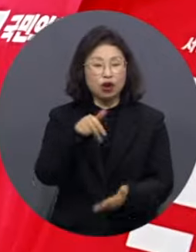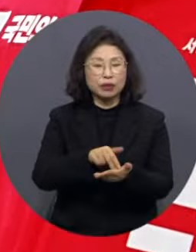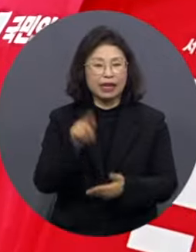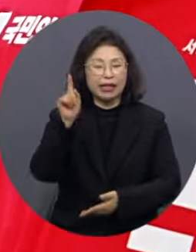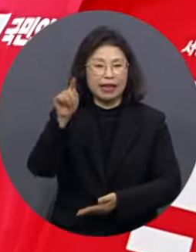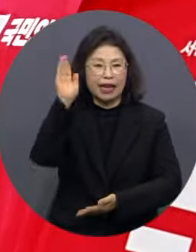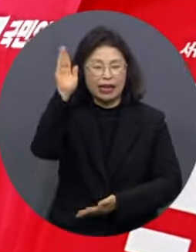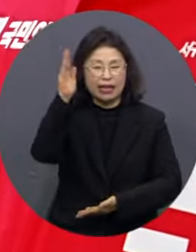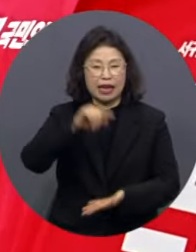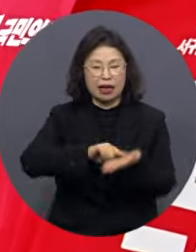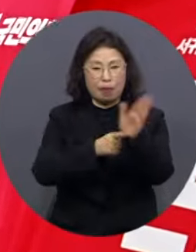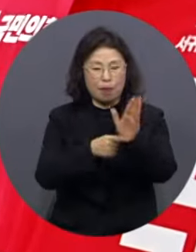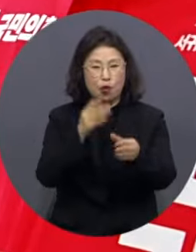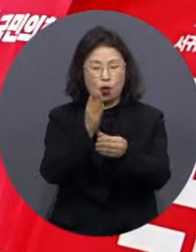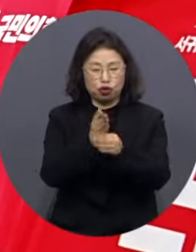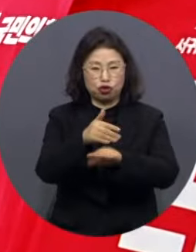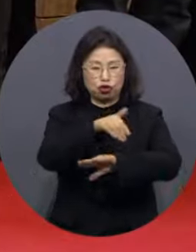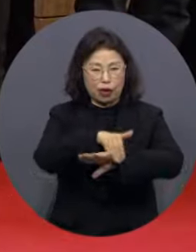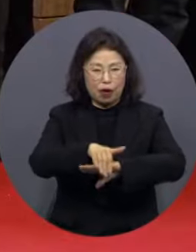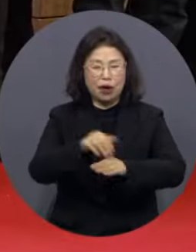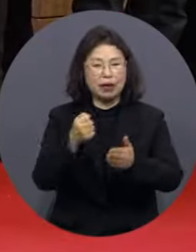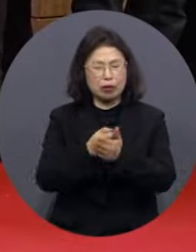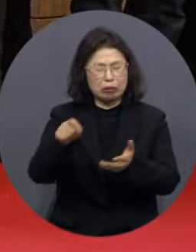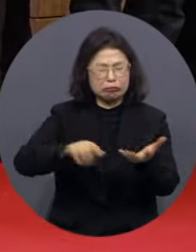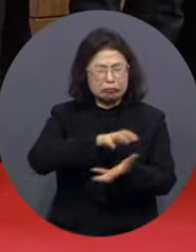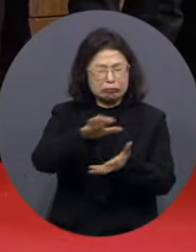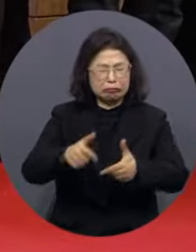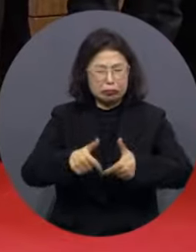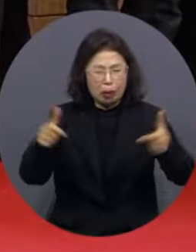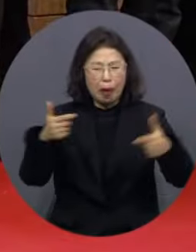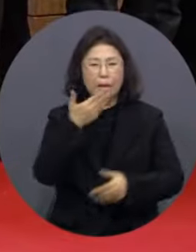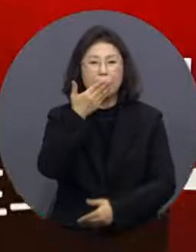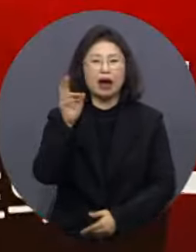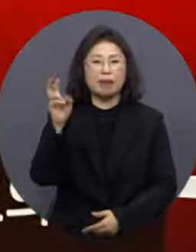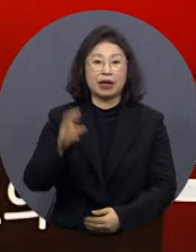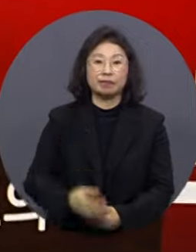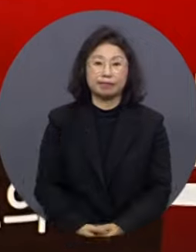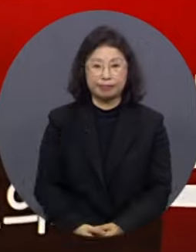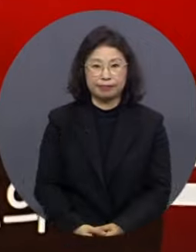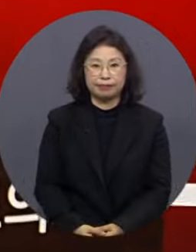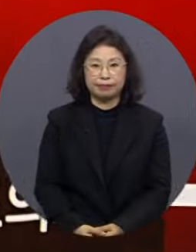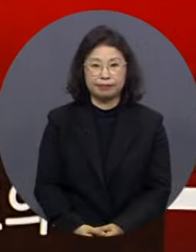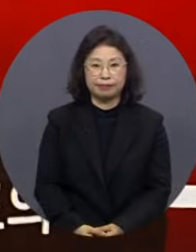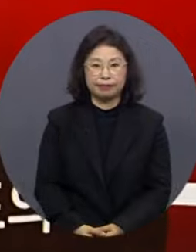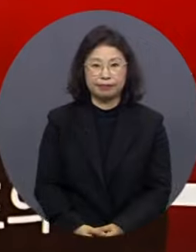전략 공천을 둘러싼 논란은 더욱 커질 것으로 보입니다 MBC 뉴스 박지현입니다 자가